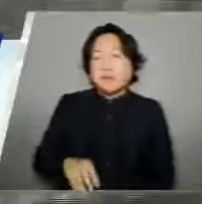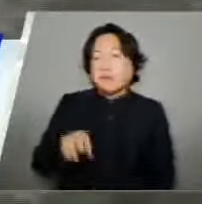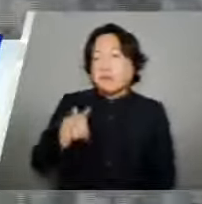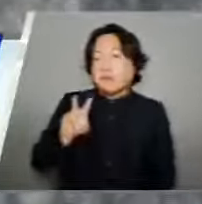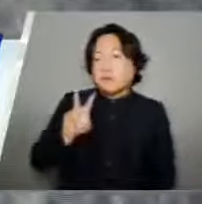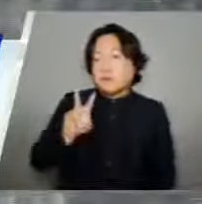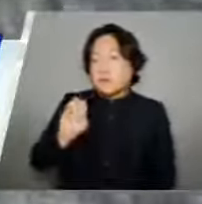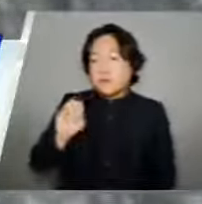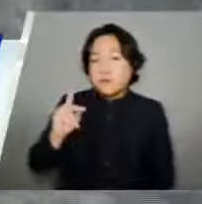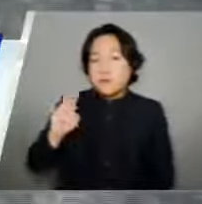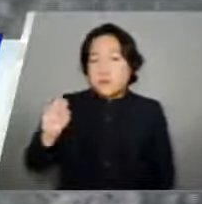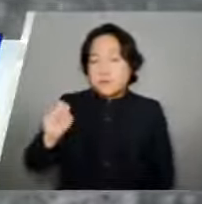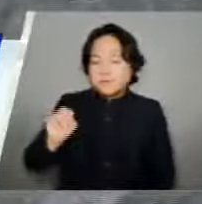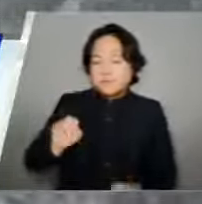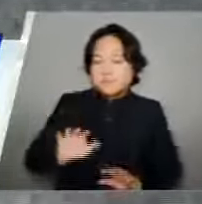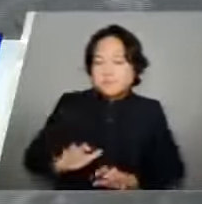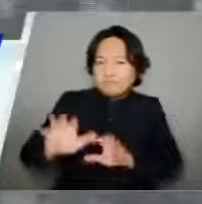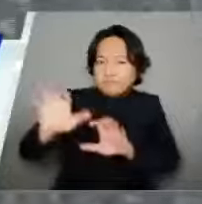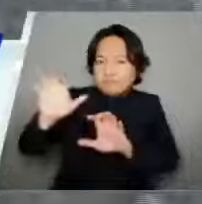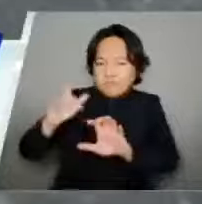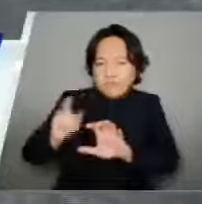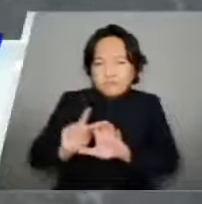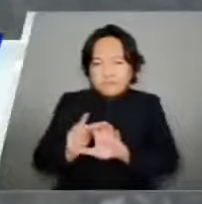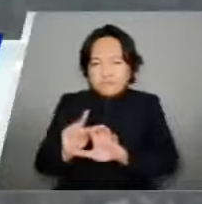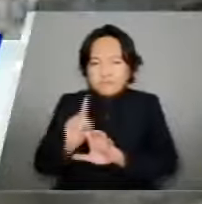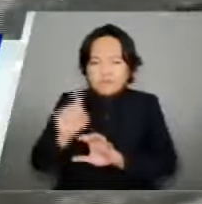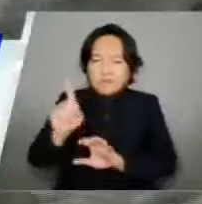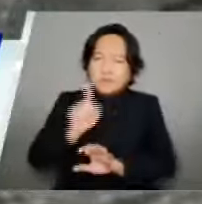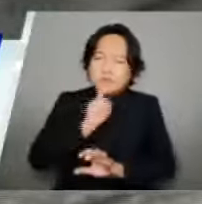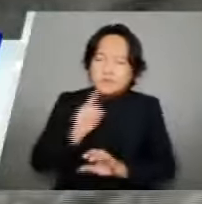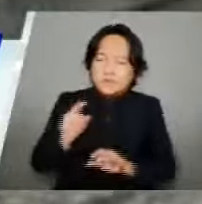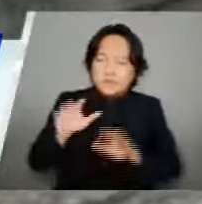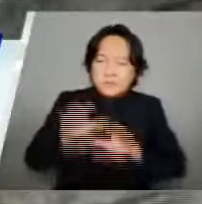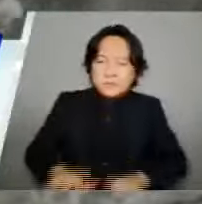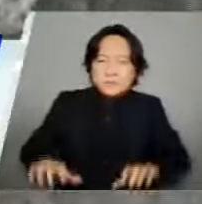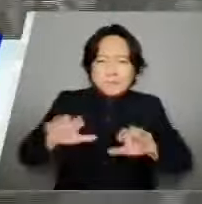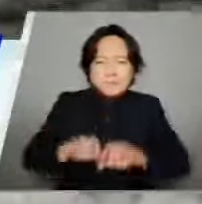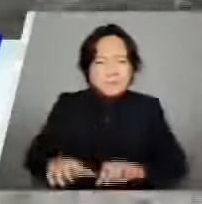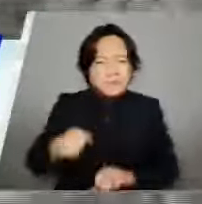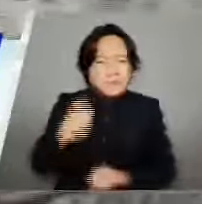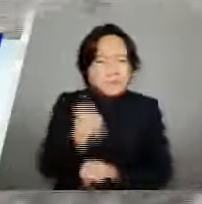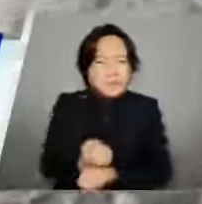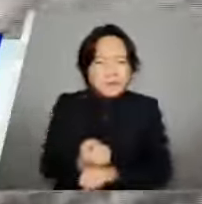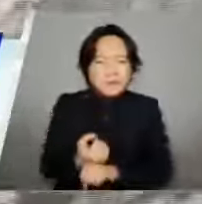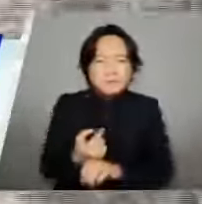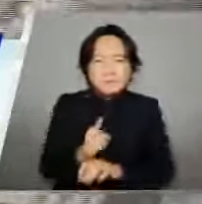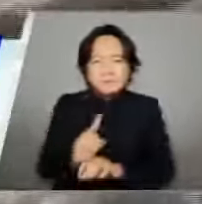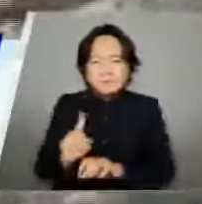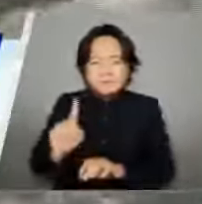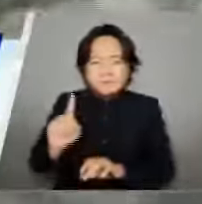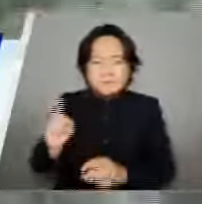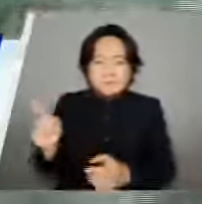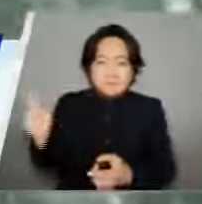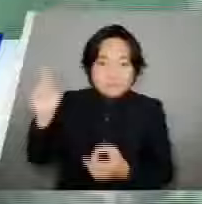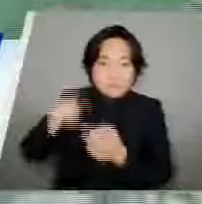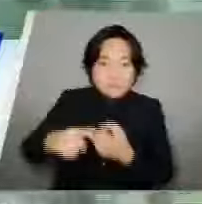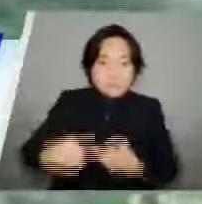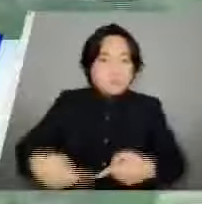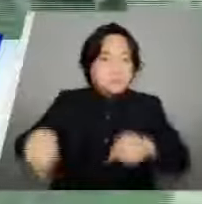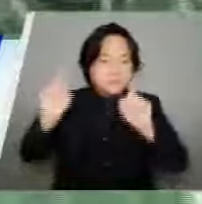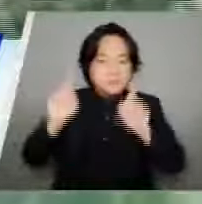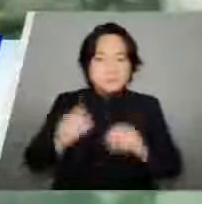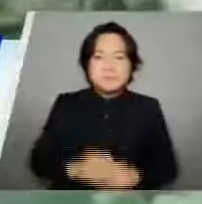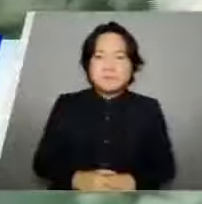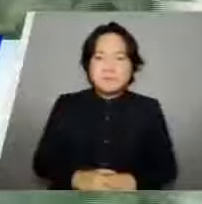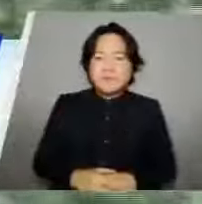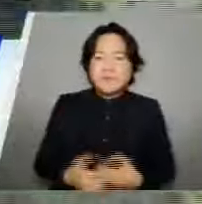guba. Extra challenge din ang daan na kailangan mong malagpasan bago bumungad sa iyo ang mga limestone.